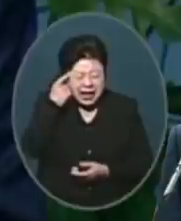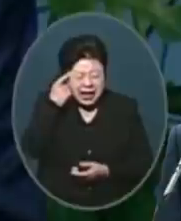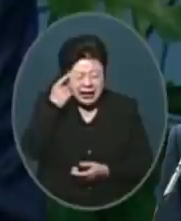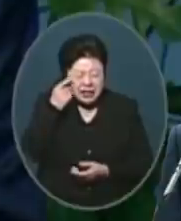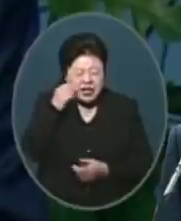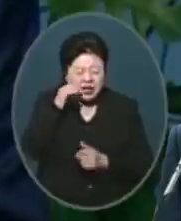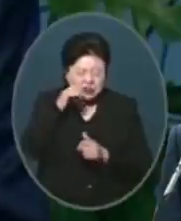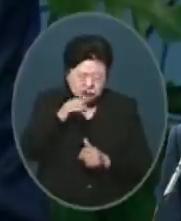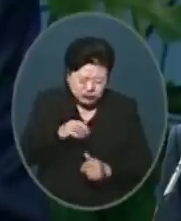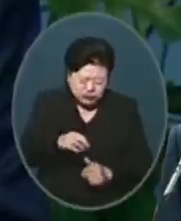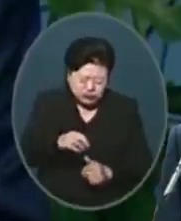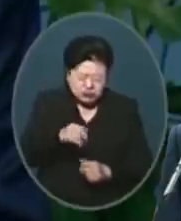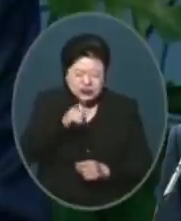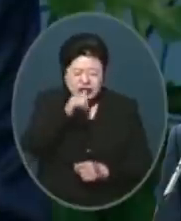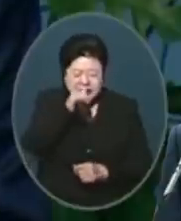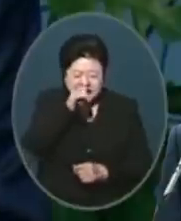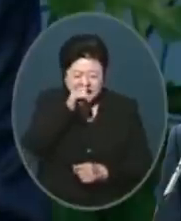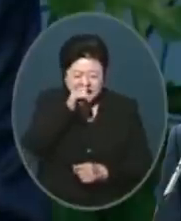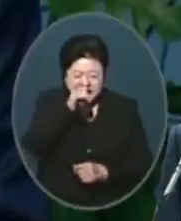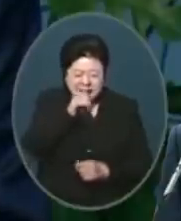붙잡혀 있습니다.